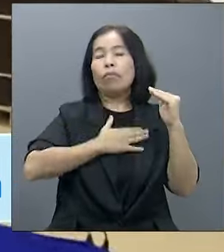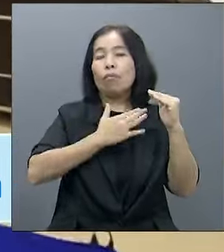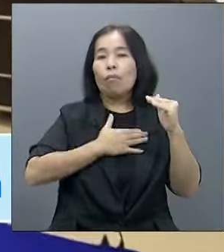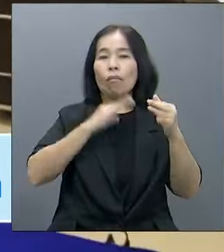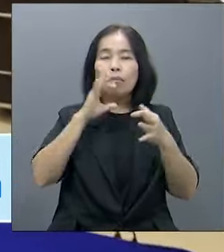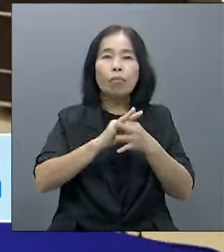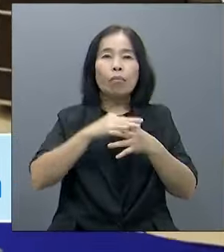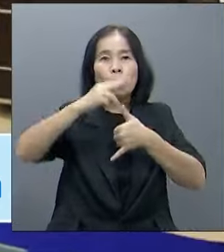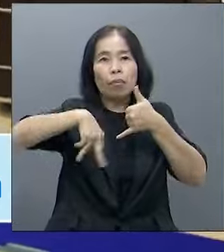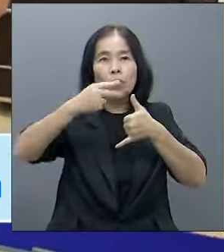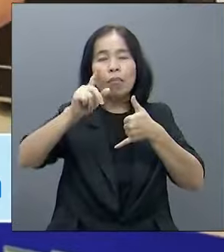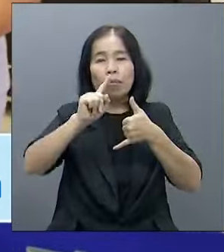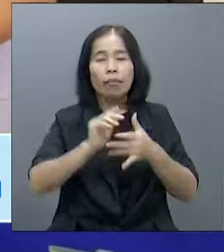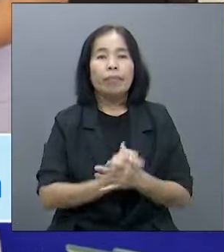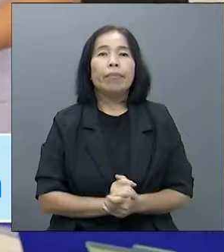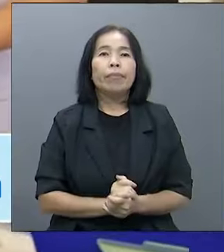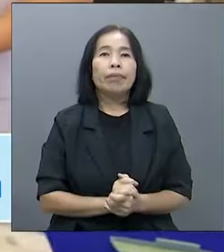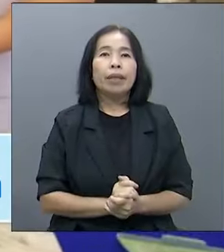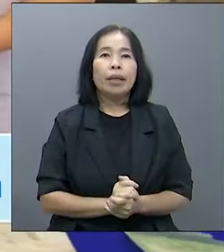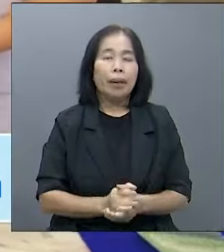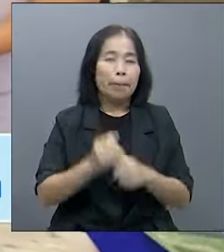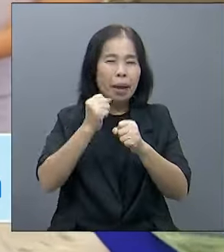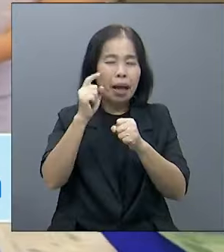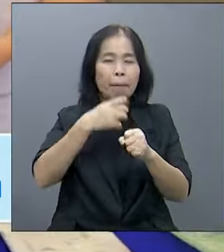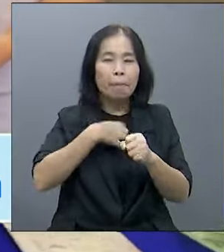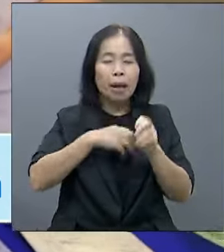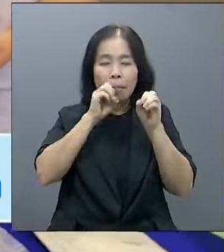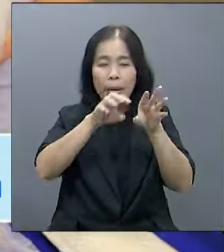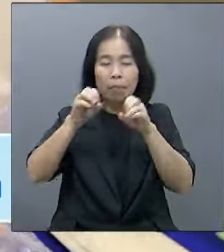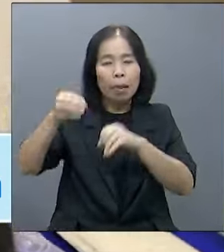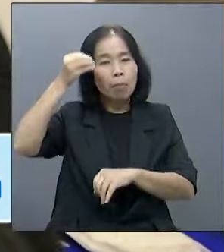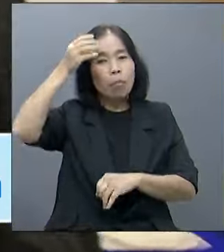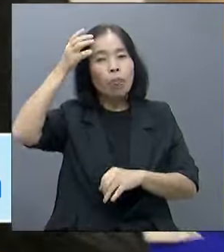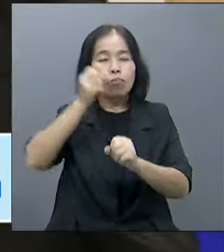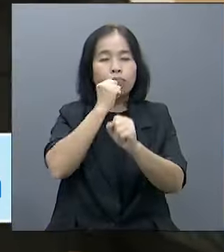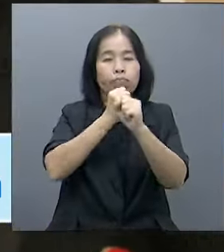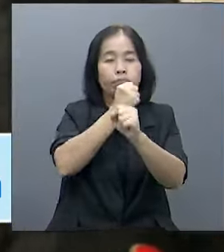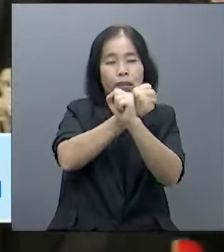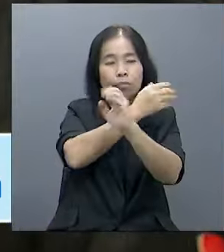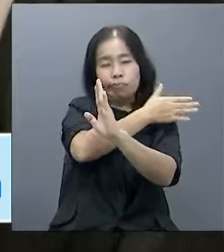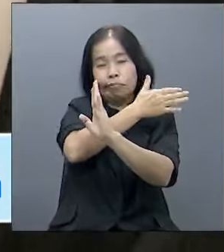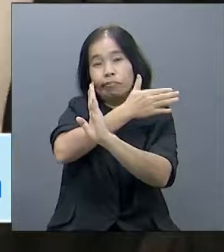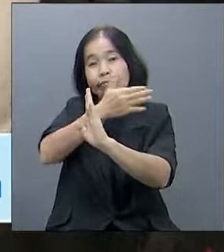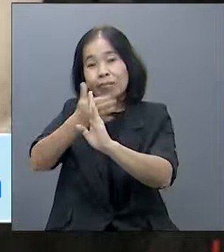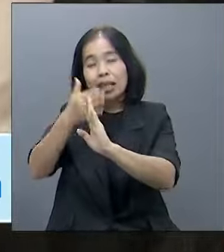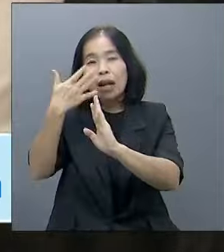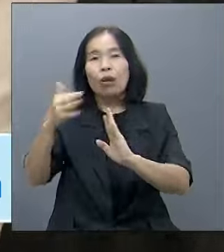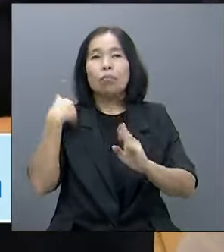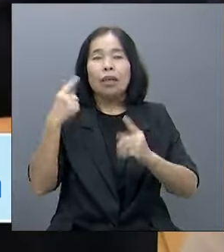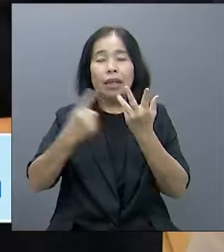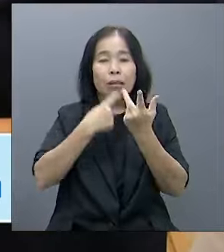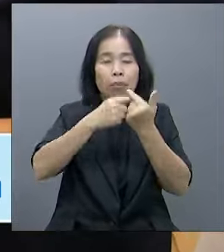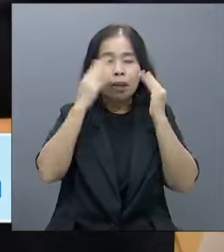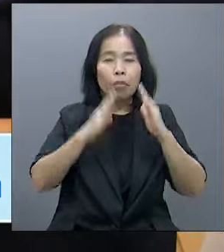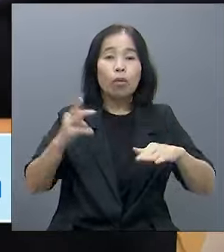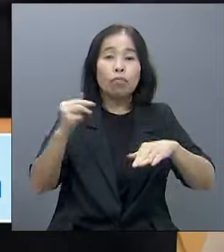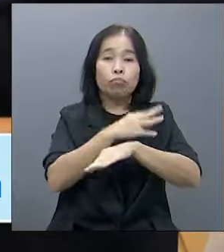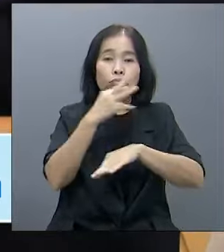รักษาอีกด้วยค่ะ ซึ่งจากความพยายามในการให้ความรู้ในหลายๆปีที่ผ่านมานะครับถึงแม้ว่าสถิติจำนวนผู้ป่วยมะเร็งยังมี